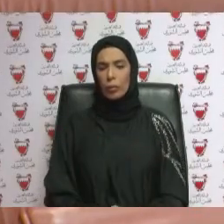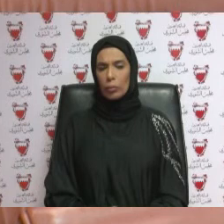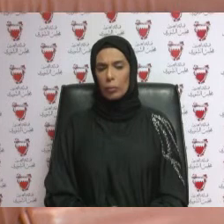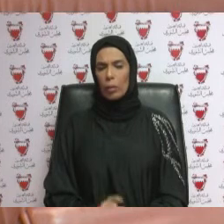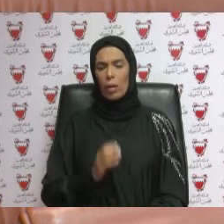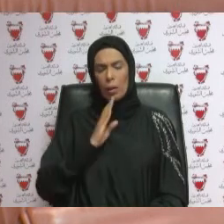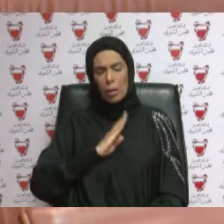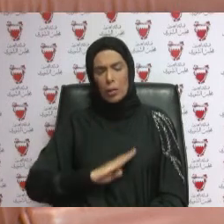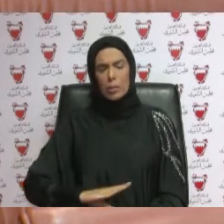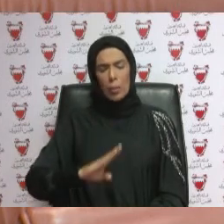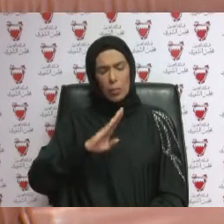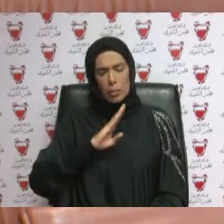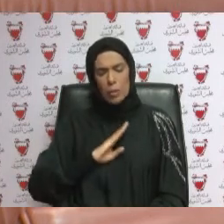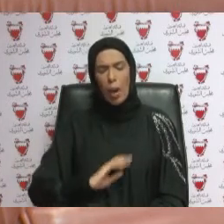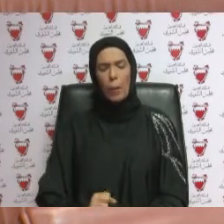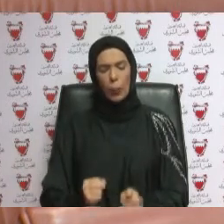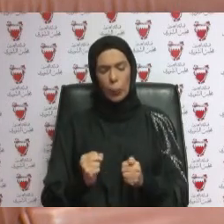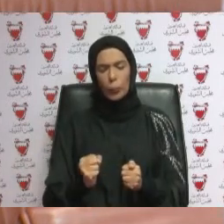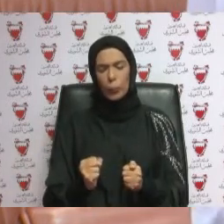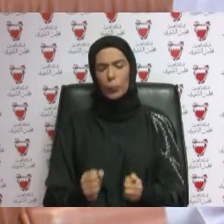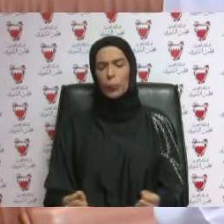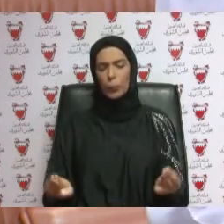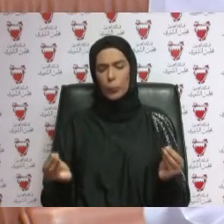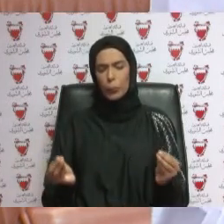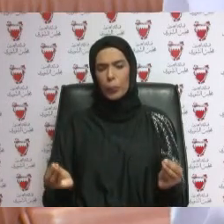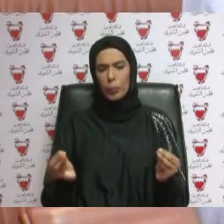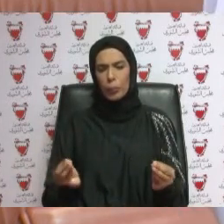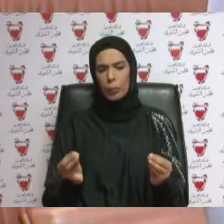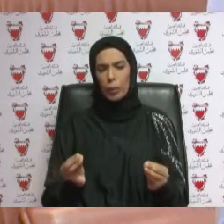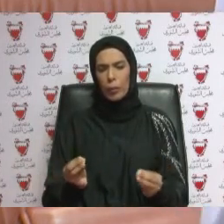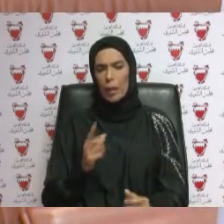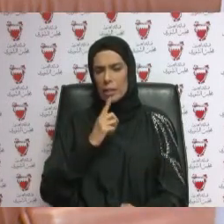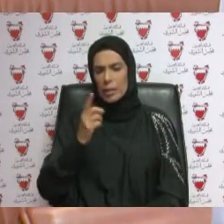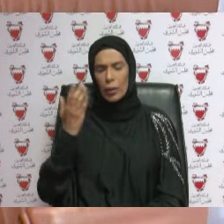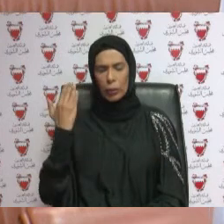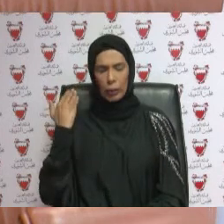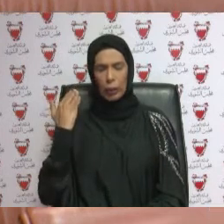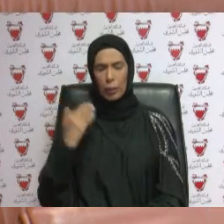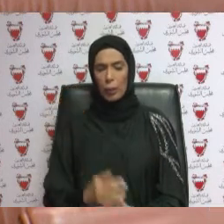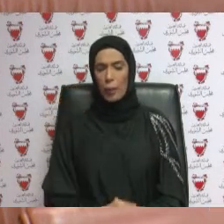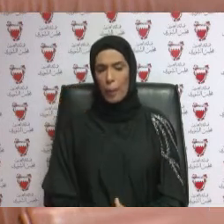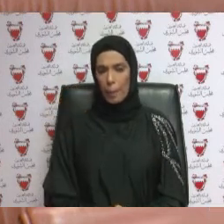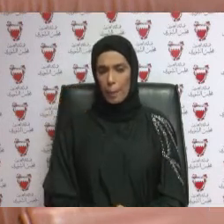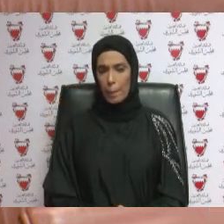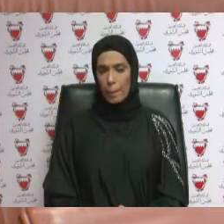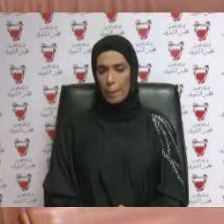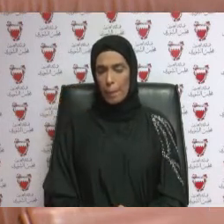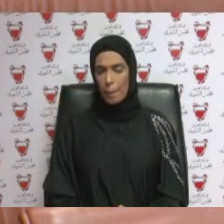وصبرت صبرا شديدا على ما كانت تعانيه في السنوات الماضية. معالي الرئيس،